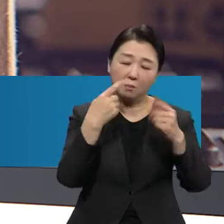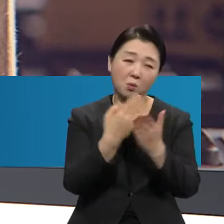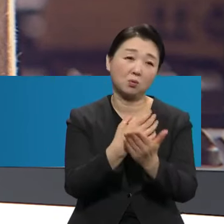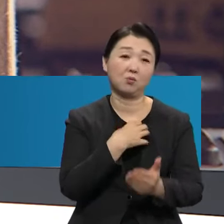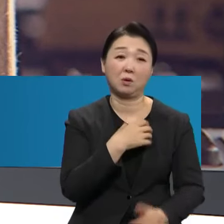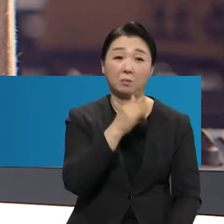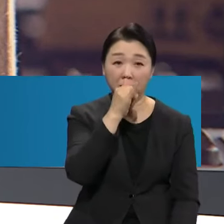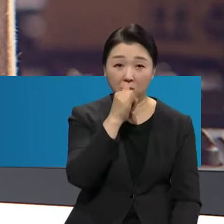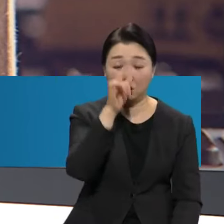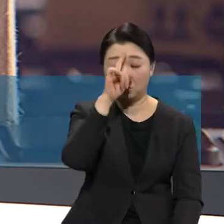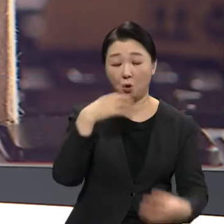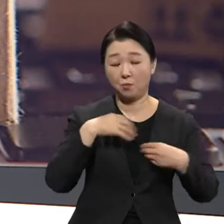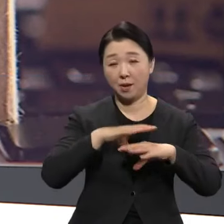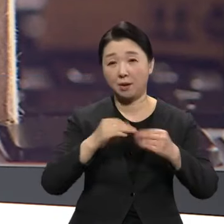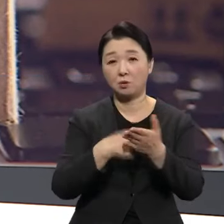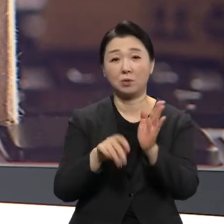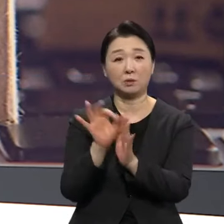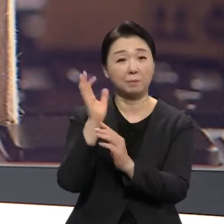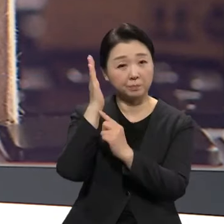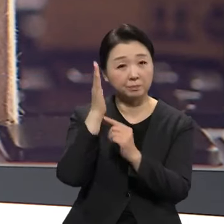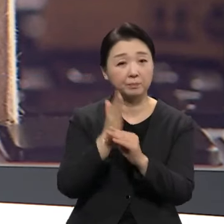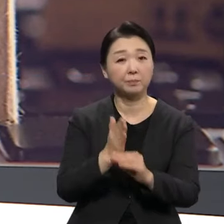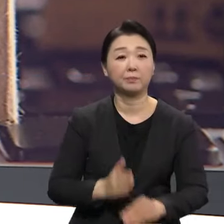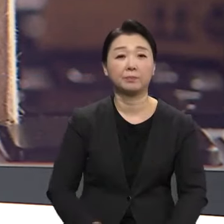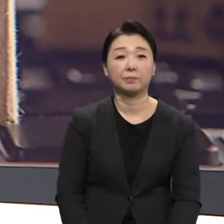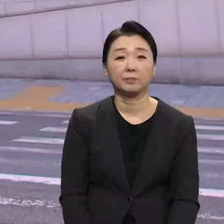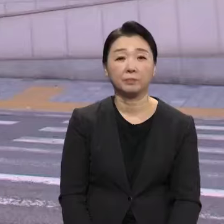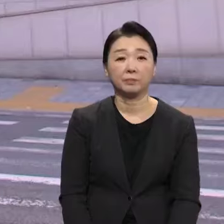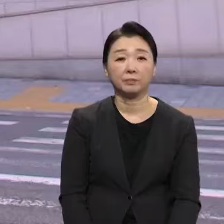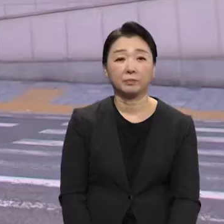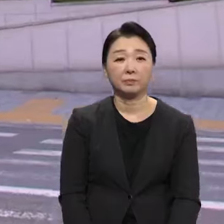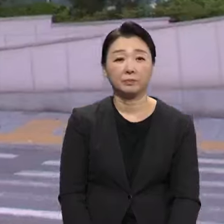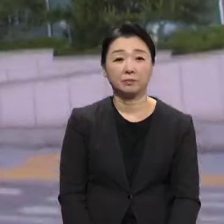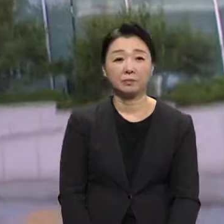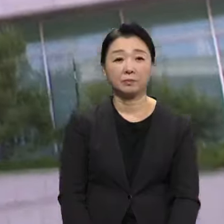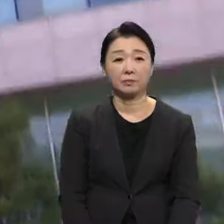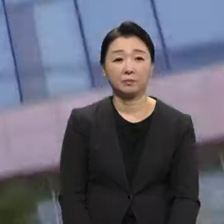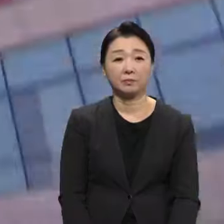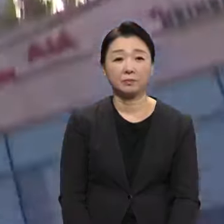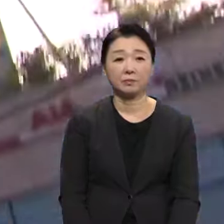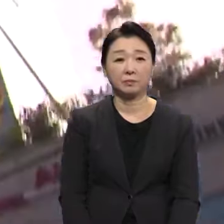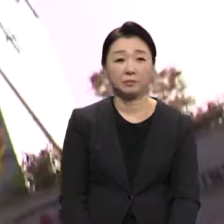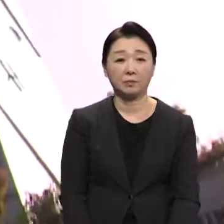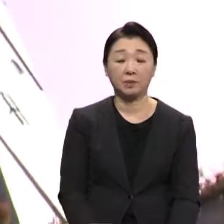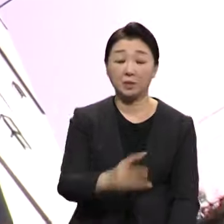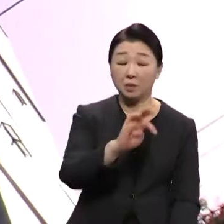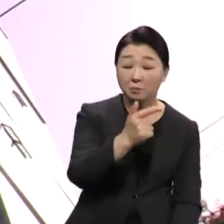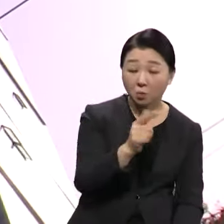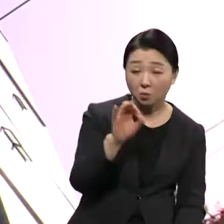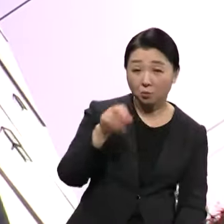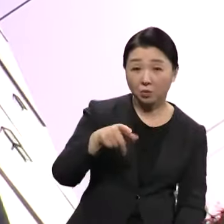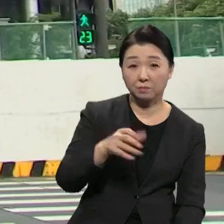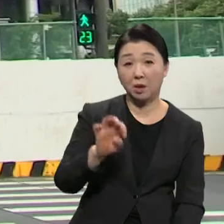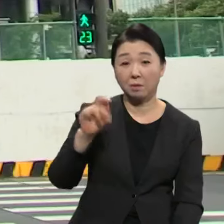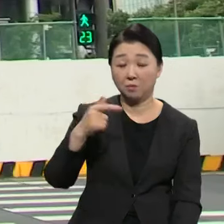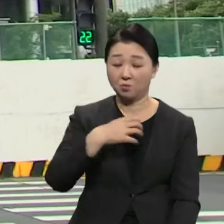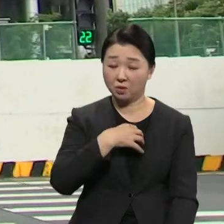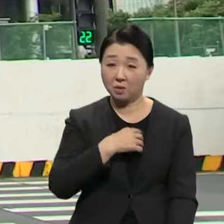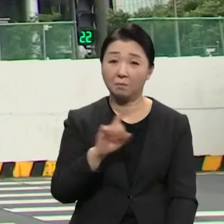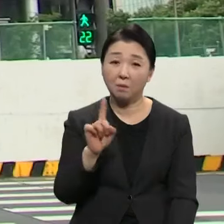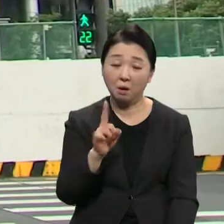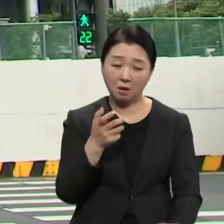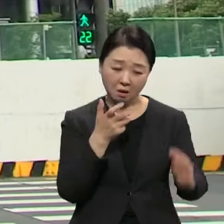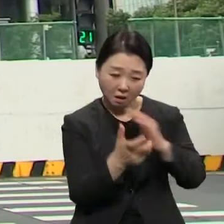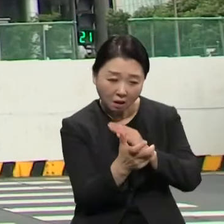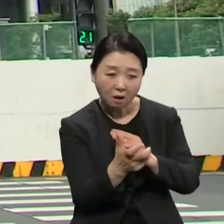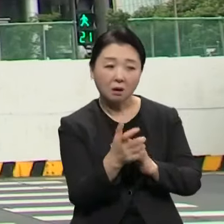정부도 대응에 나섰습니다이어서 김도훈 기자입니다 팀원과 유프 유동성 위기는 입점 업체로